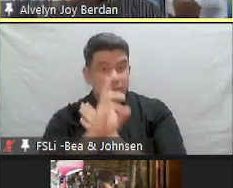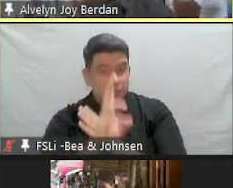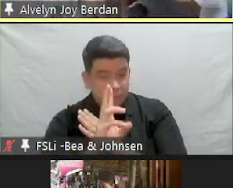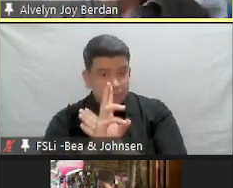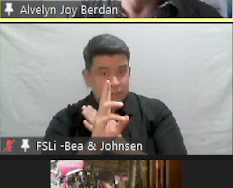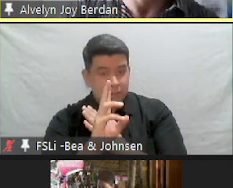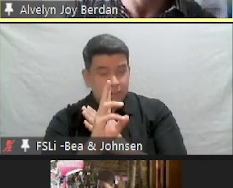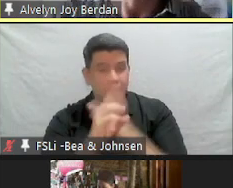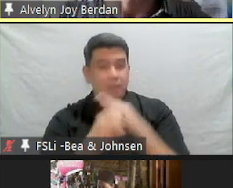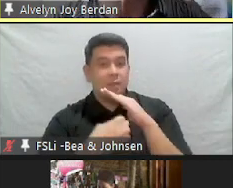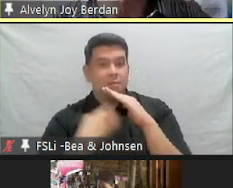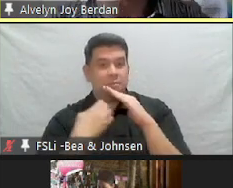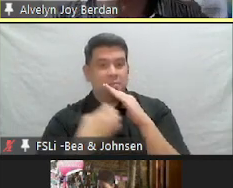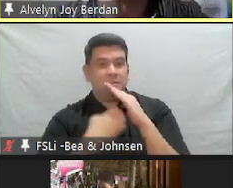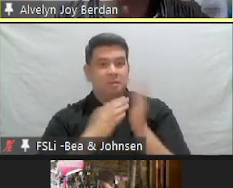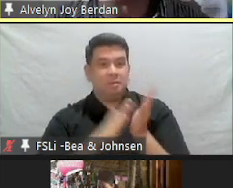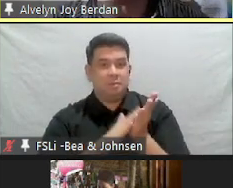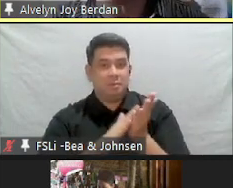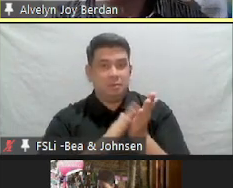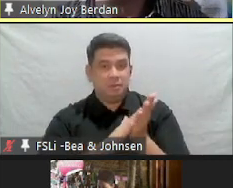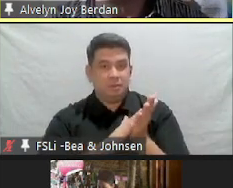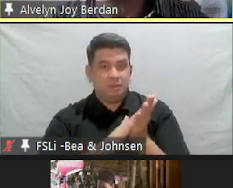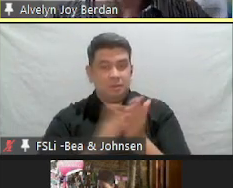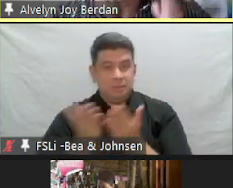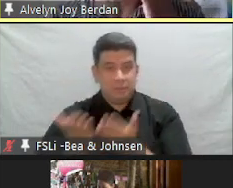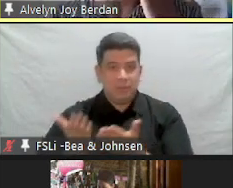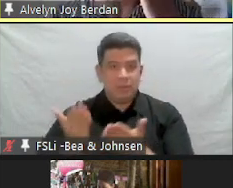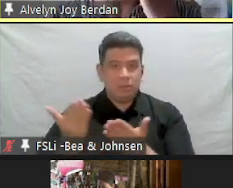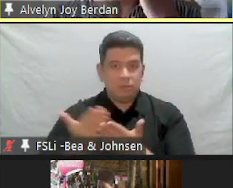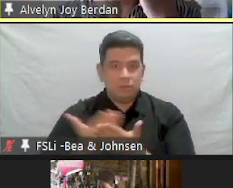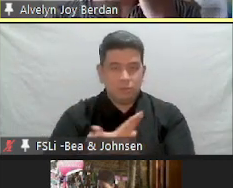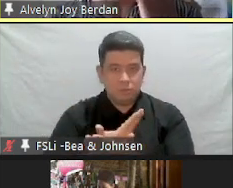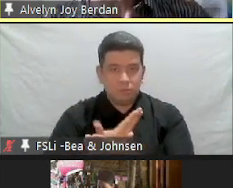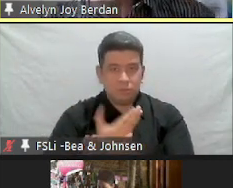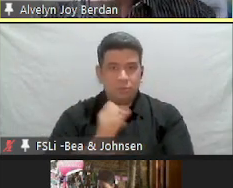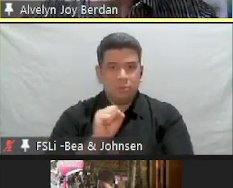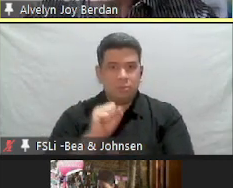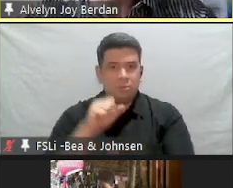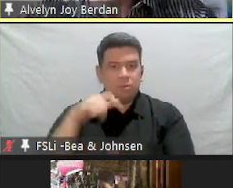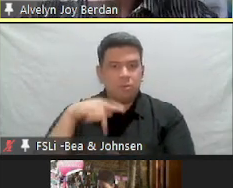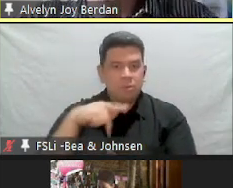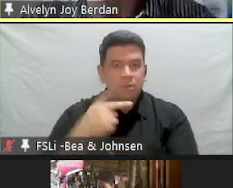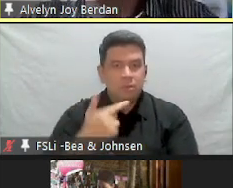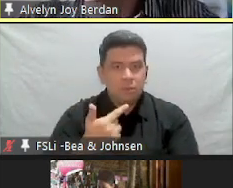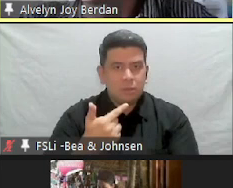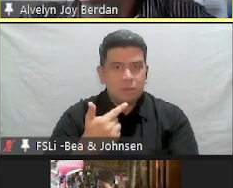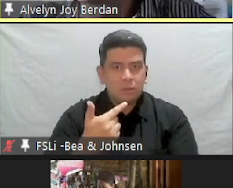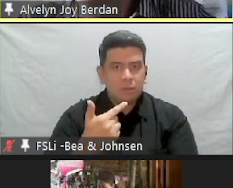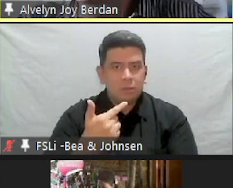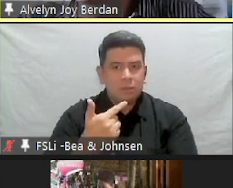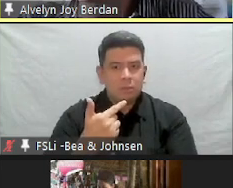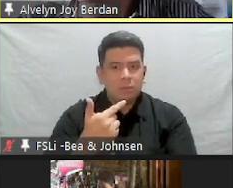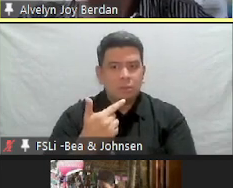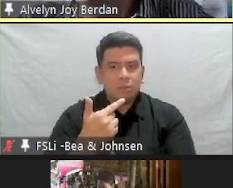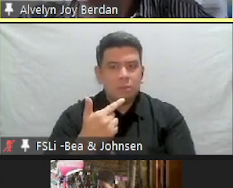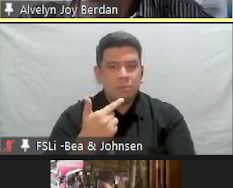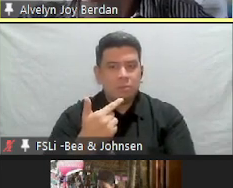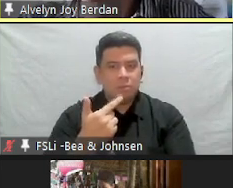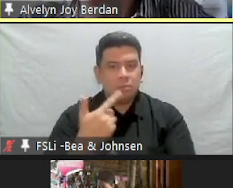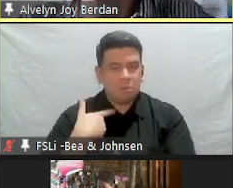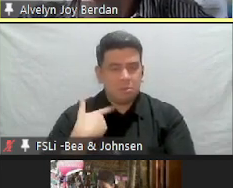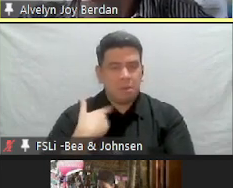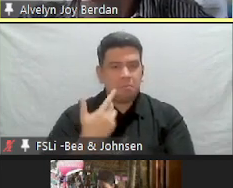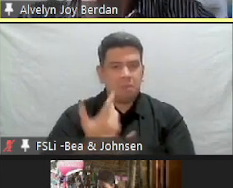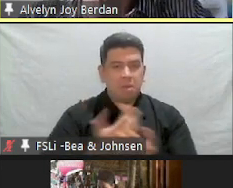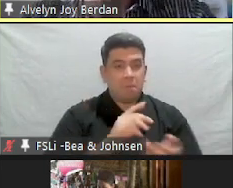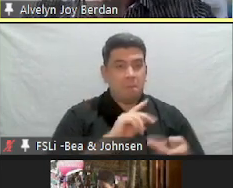bagong SPG leaders ng ating PD Partner School. At natutuwa po kami, sabi